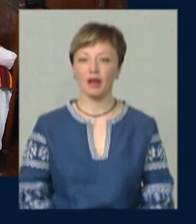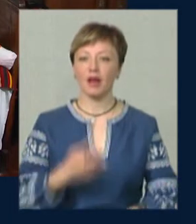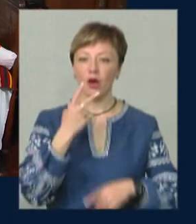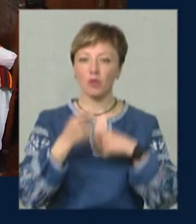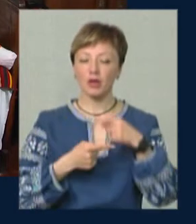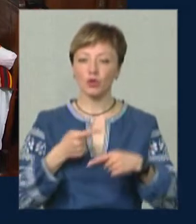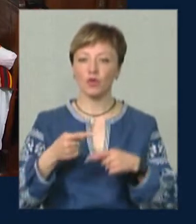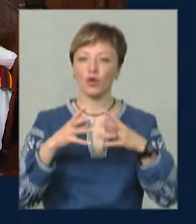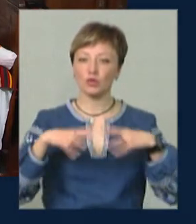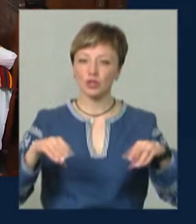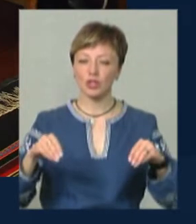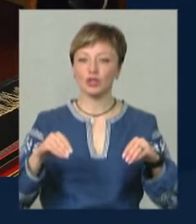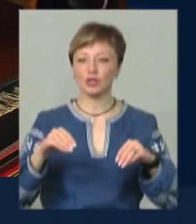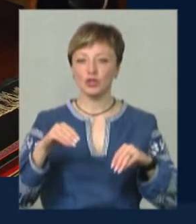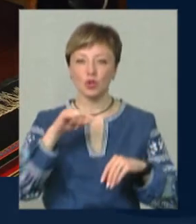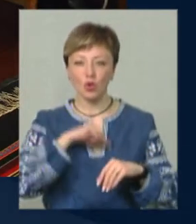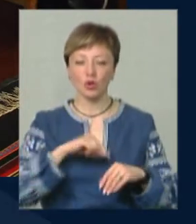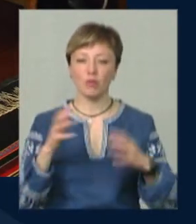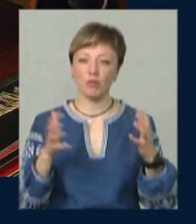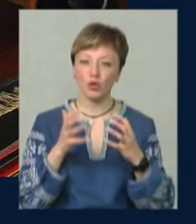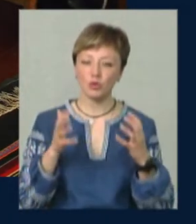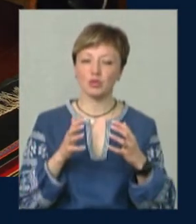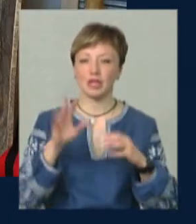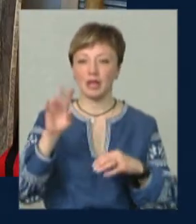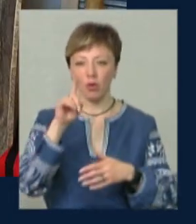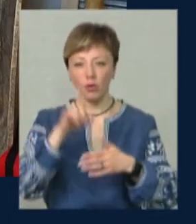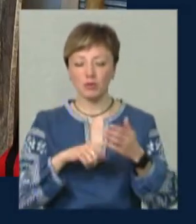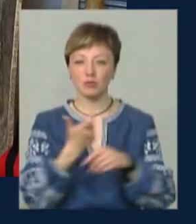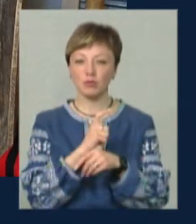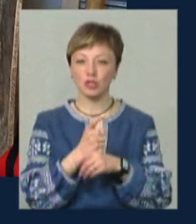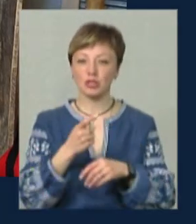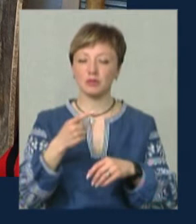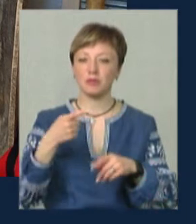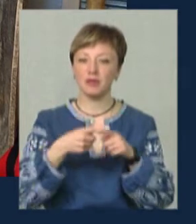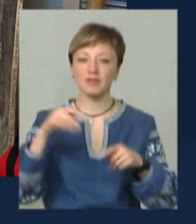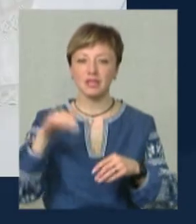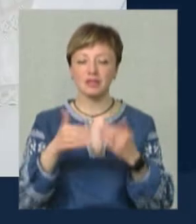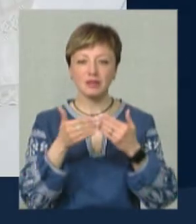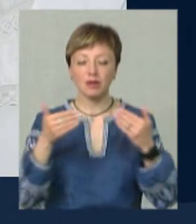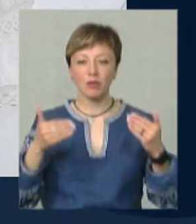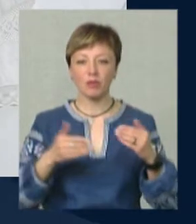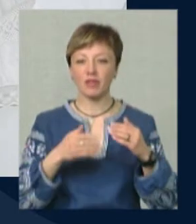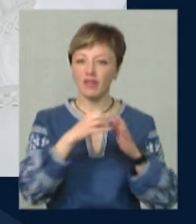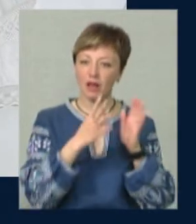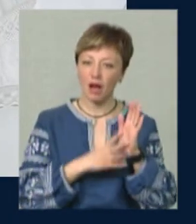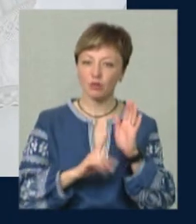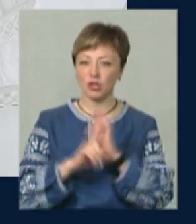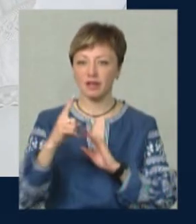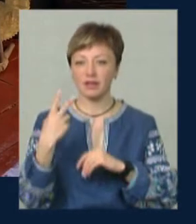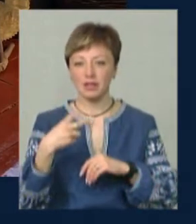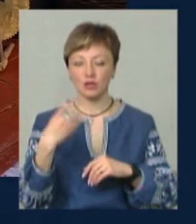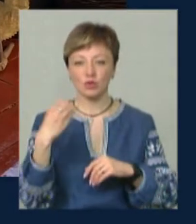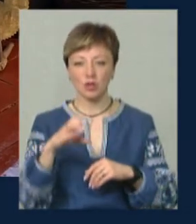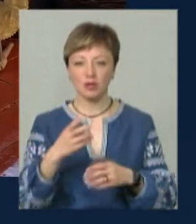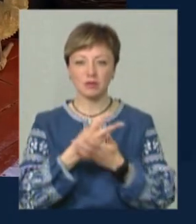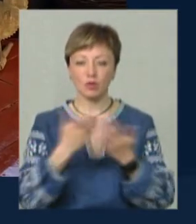Обрядові рушники, сорочки, подушки, ікони, скрині, ночви. Більше пів тисячі експонатів 19-го, початку 20-го століть представлено у